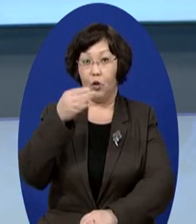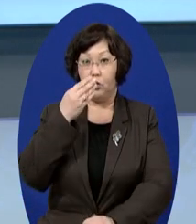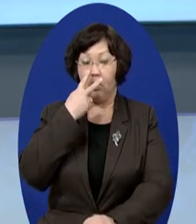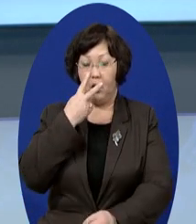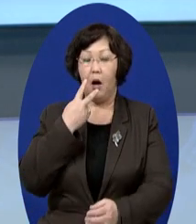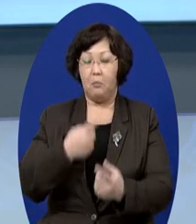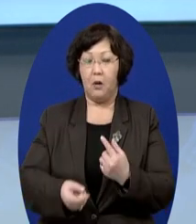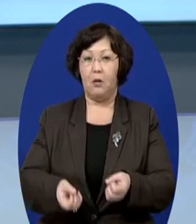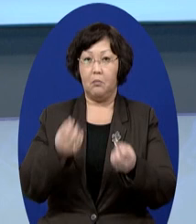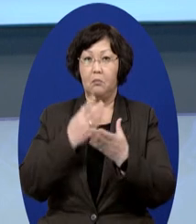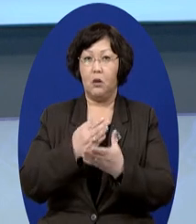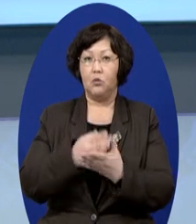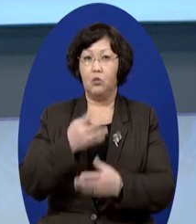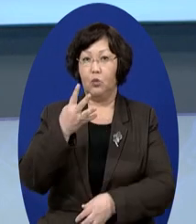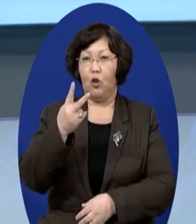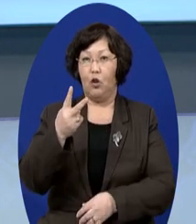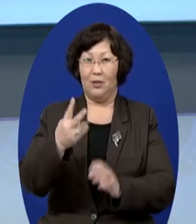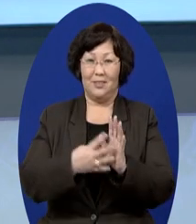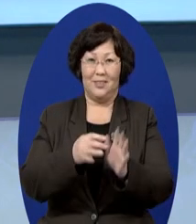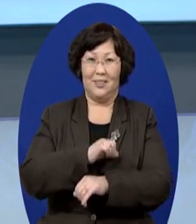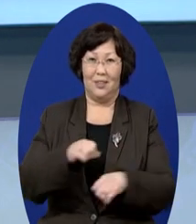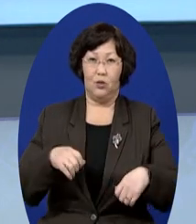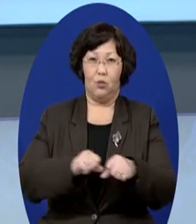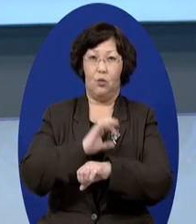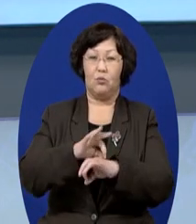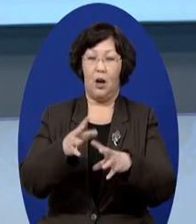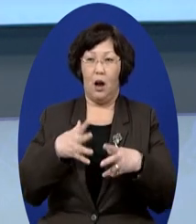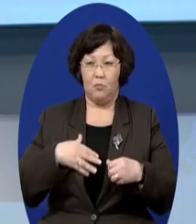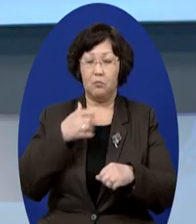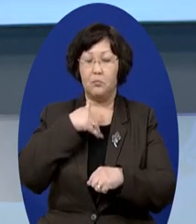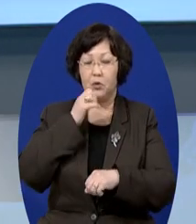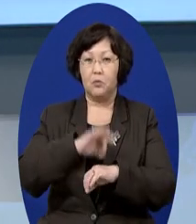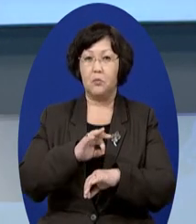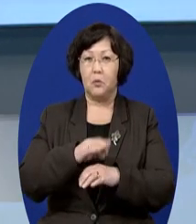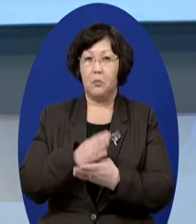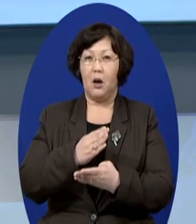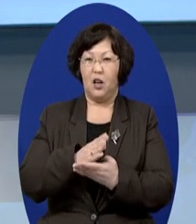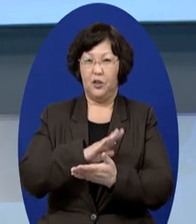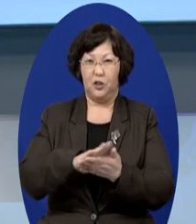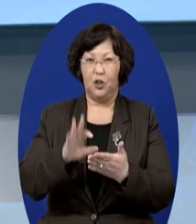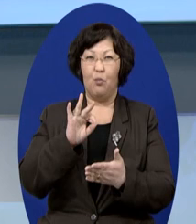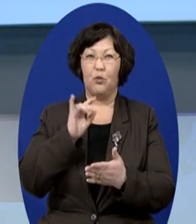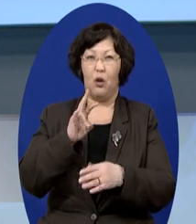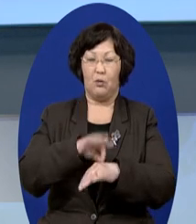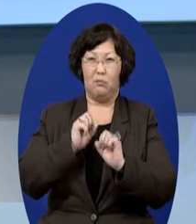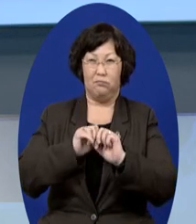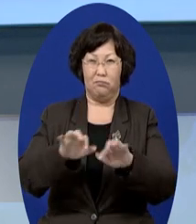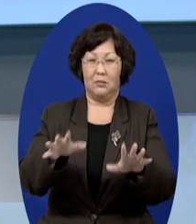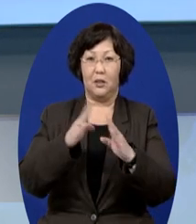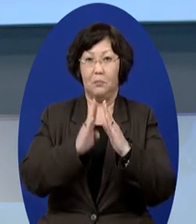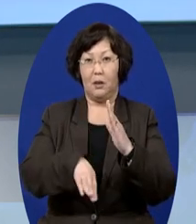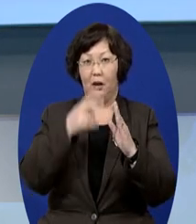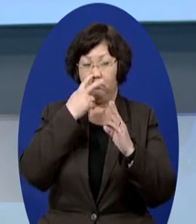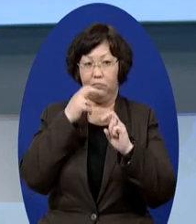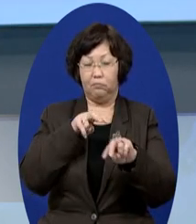нийт 429,000 иргэн коронавирусээр өвчлөд байна. Омикроны шинэ хувилбарын давалгаа эхэлсэн энэ өдрүүдэд гэрийн хяналтад 50,000 иргэн хэмжлүүлж